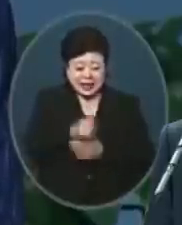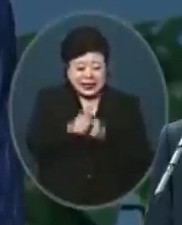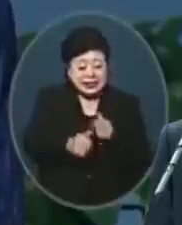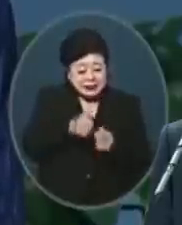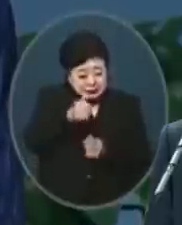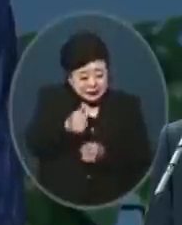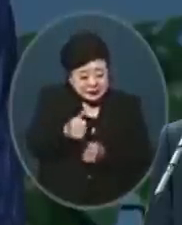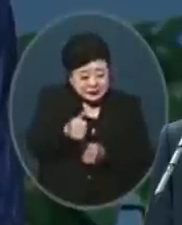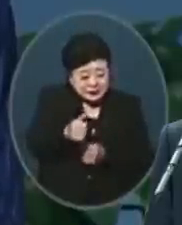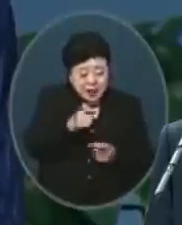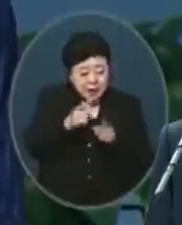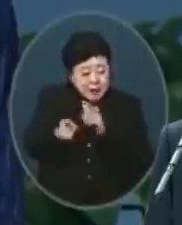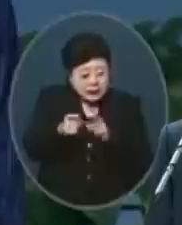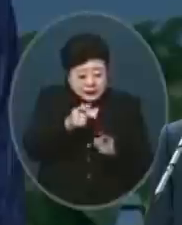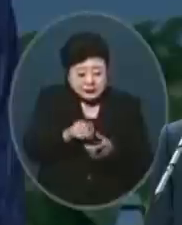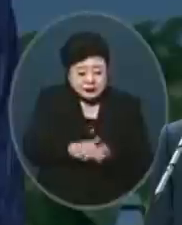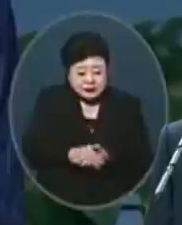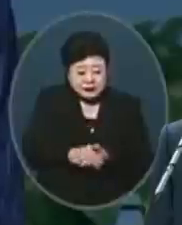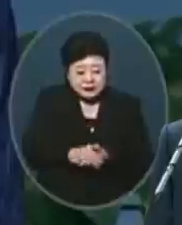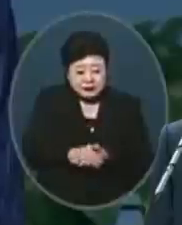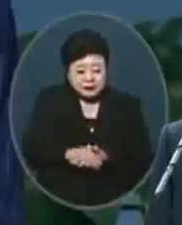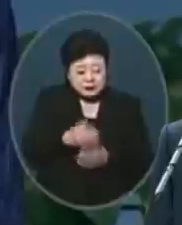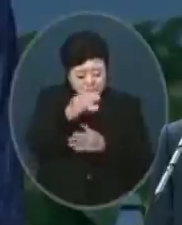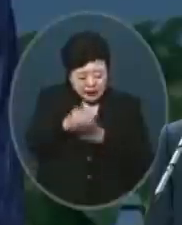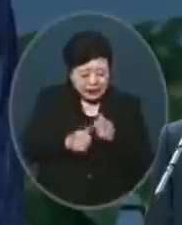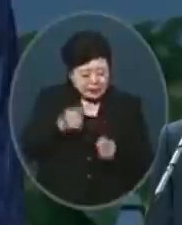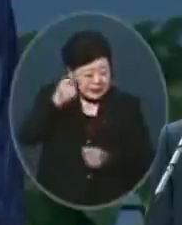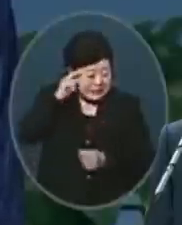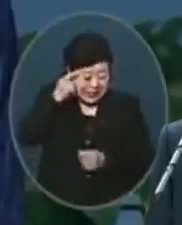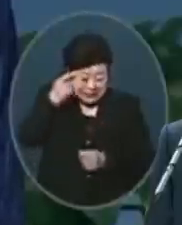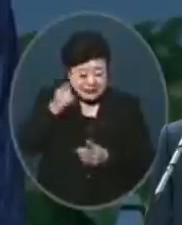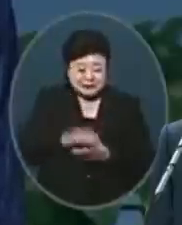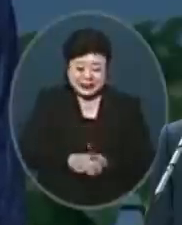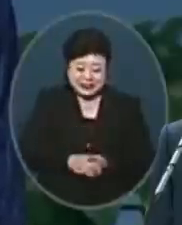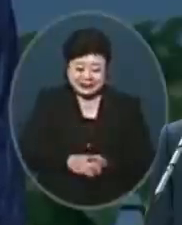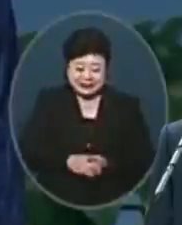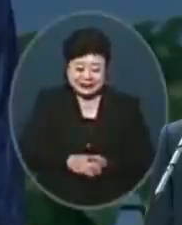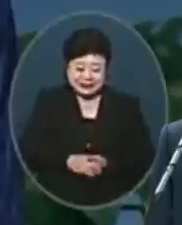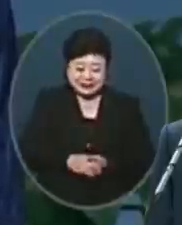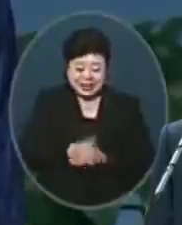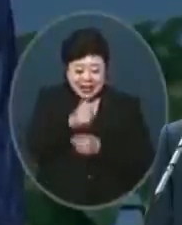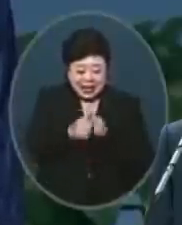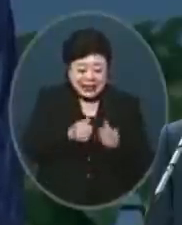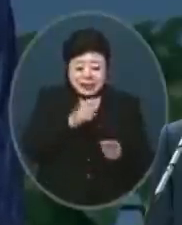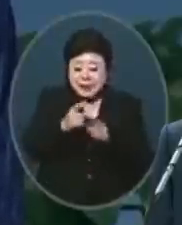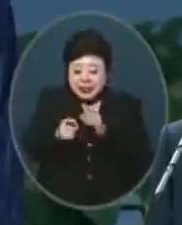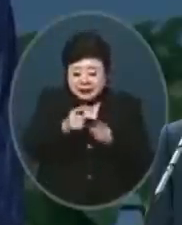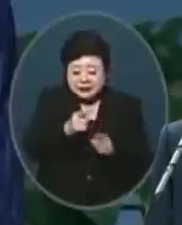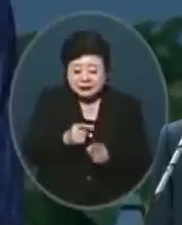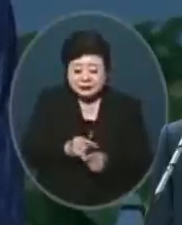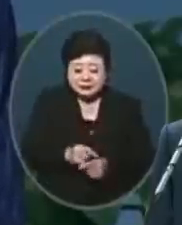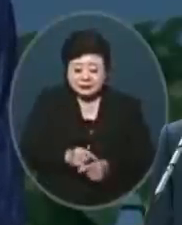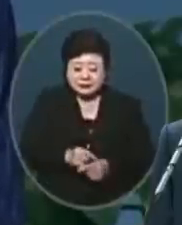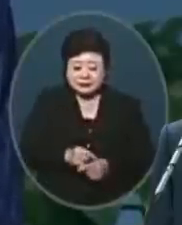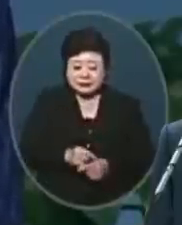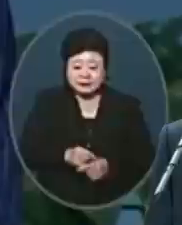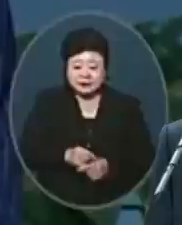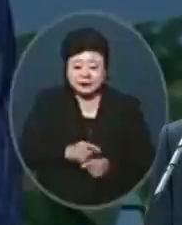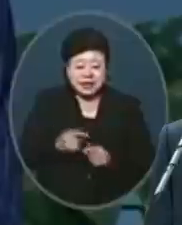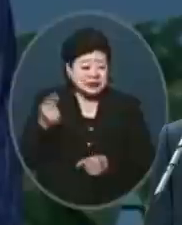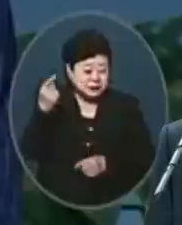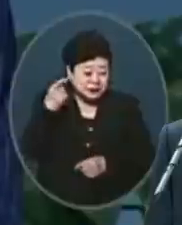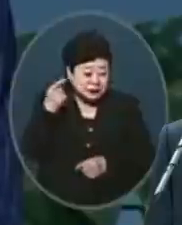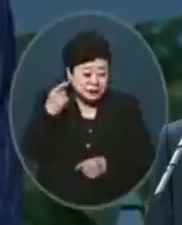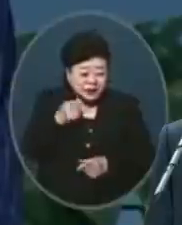하나님의 말씀은 모두 다 하나님의 생각이신 것입니다. 하나님 말씀을 읽고 말씀을